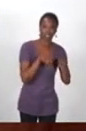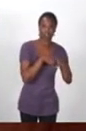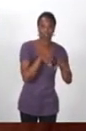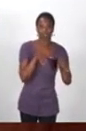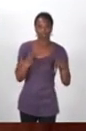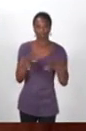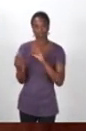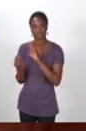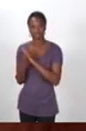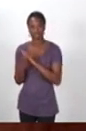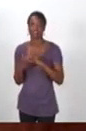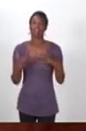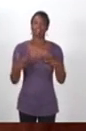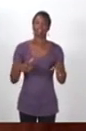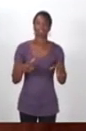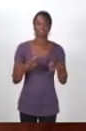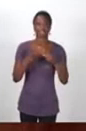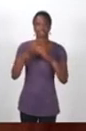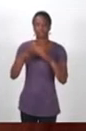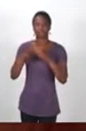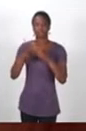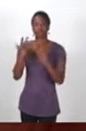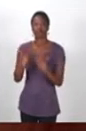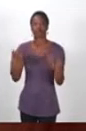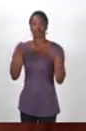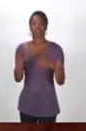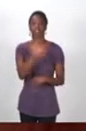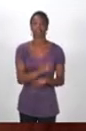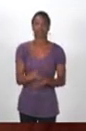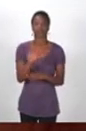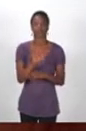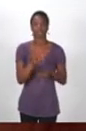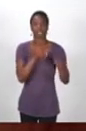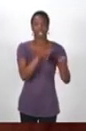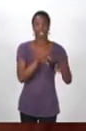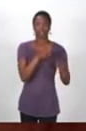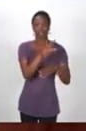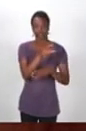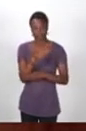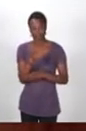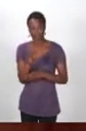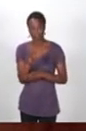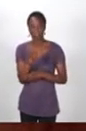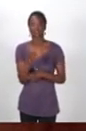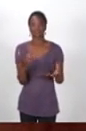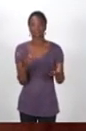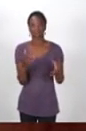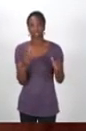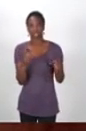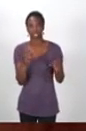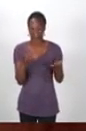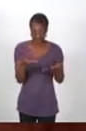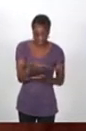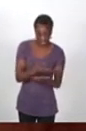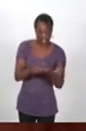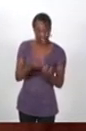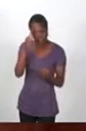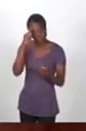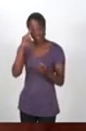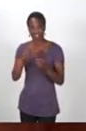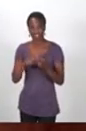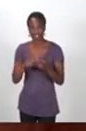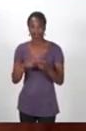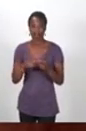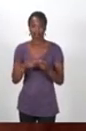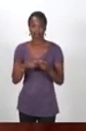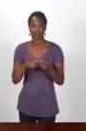de l'agriculture biologique constitue une opportunité de disposer d'un état des connaissances et réflexions, de pouvoir